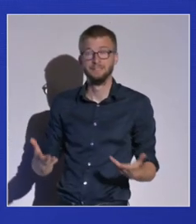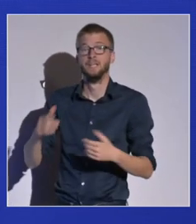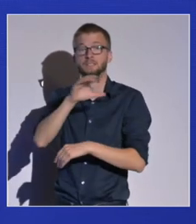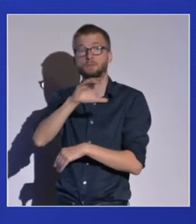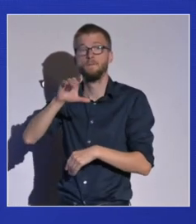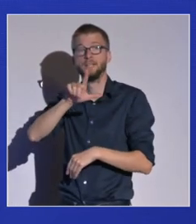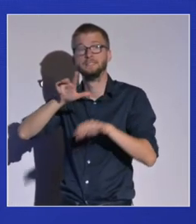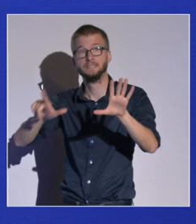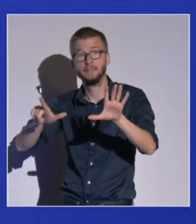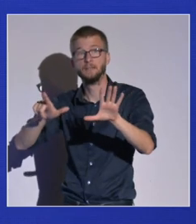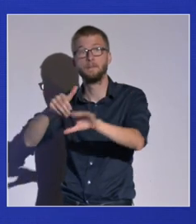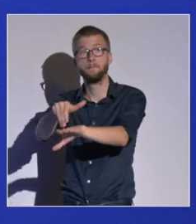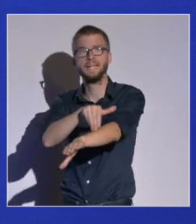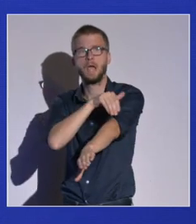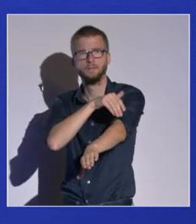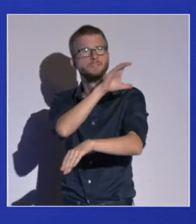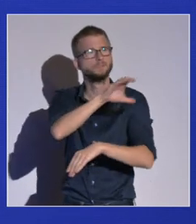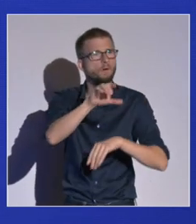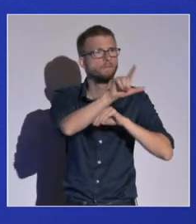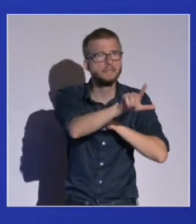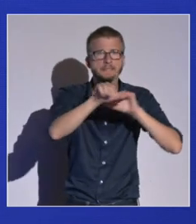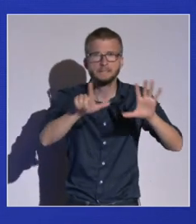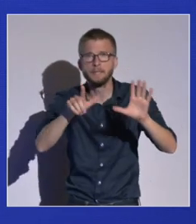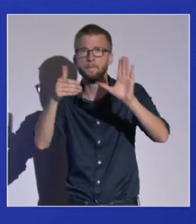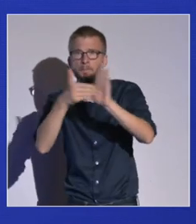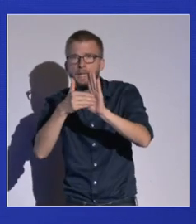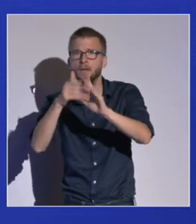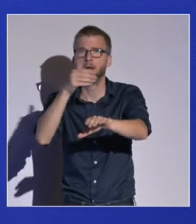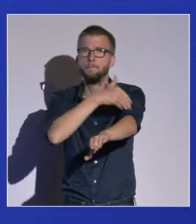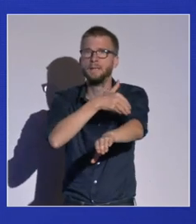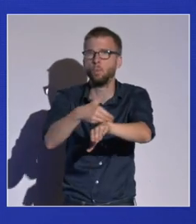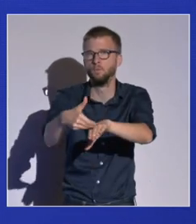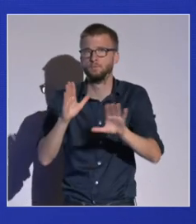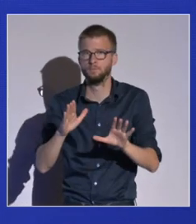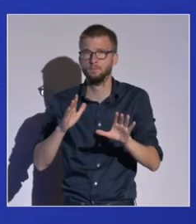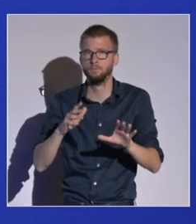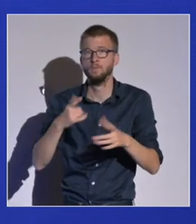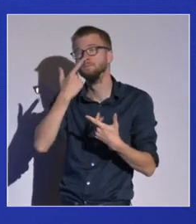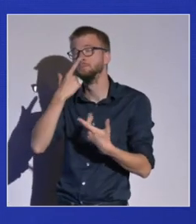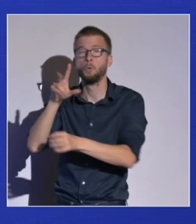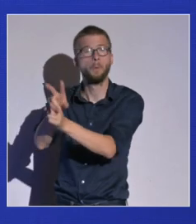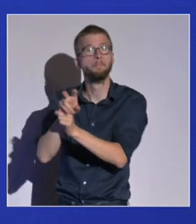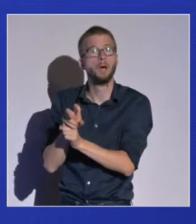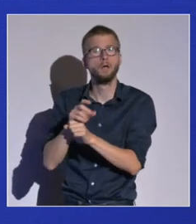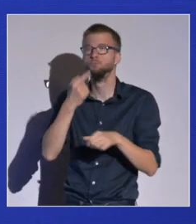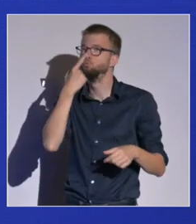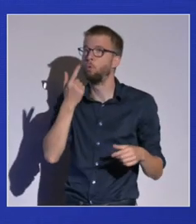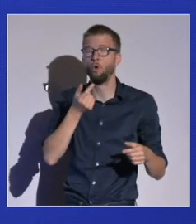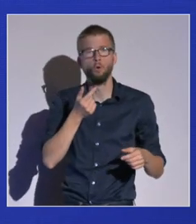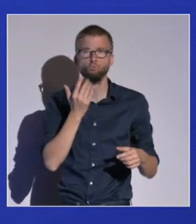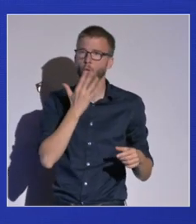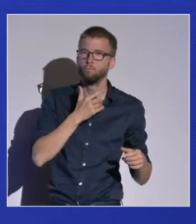127 000 millions d'euros qu'on emprunte. Et emprunter, ça paraît agréable